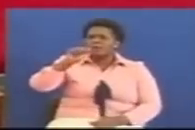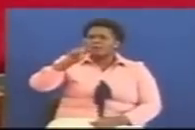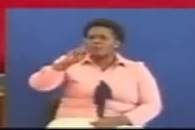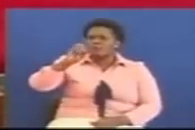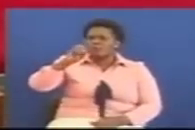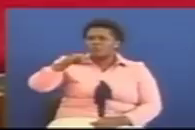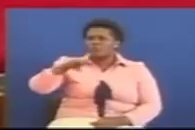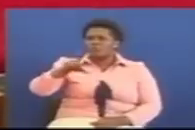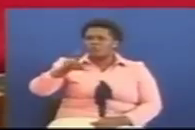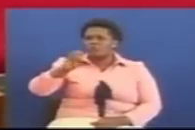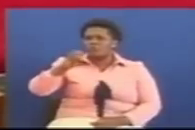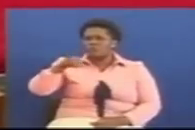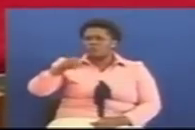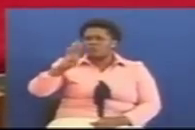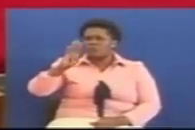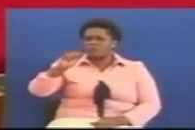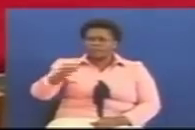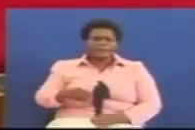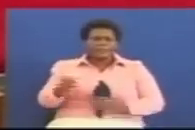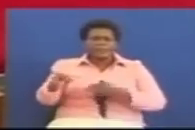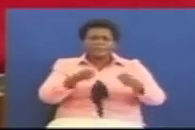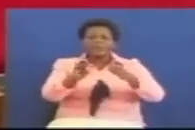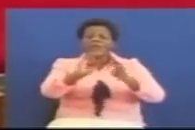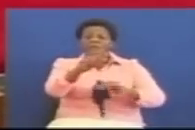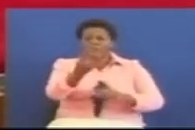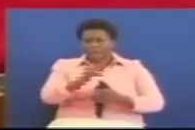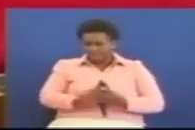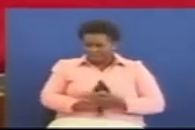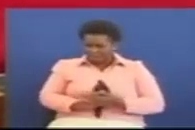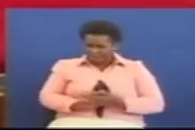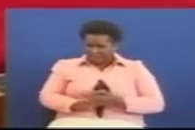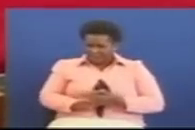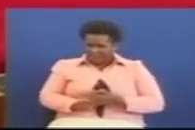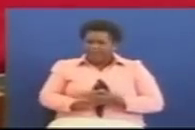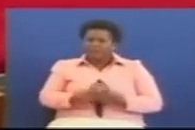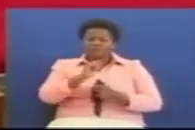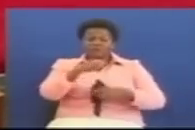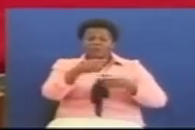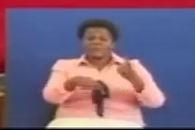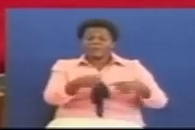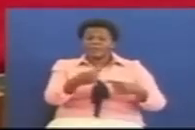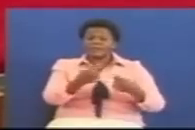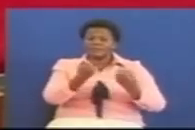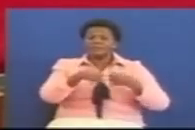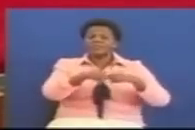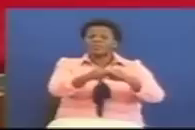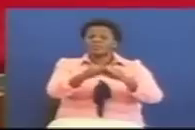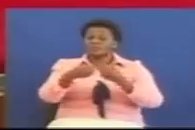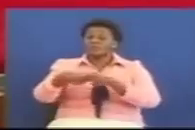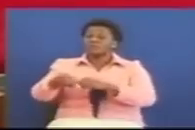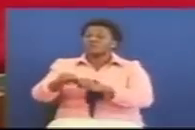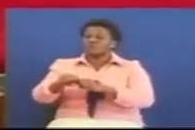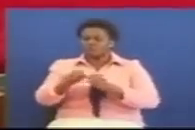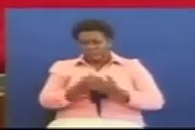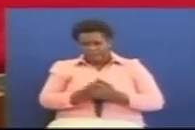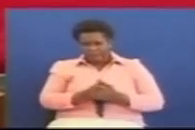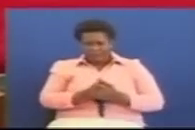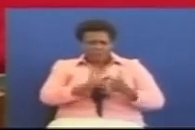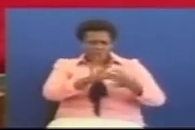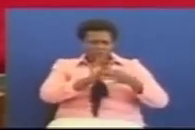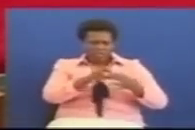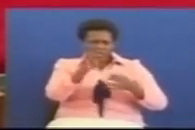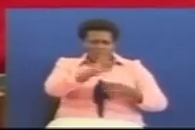vinne na kwa sasa upo mradi uliotekelezwa na hifadhi ya taifa ya Ngorongoro kwa kushirikiana na wananchi pamoja na halmashauri ya wilaya ya